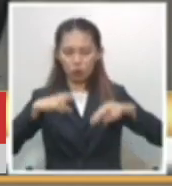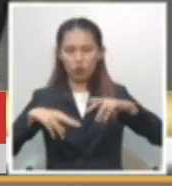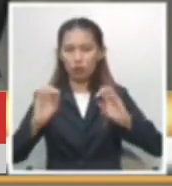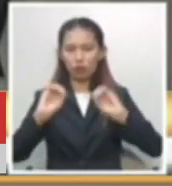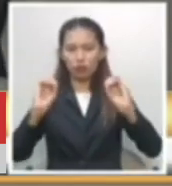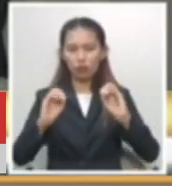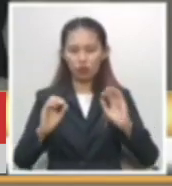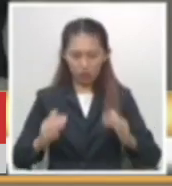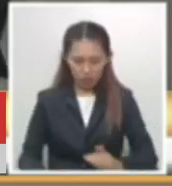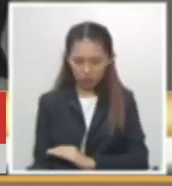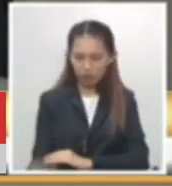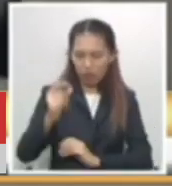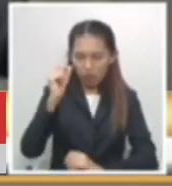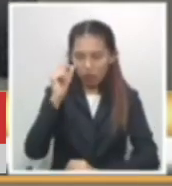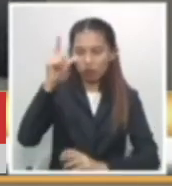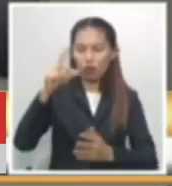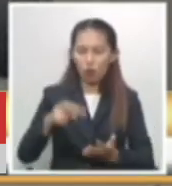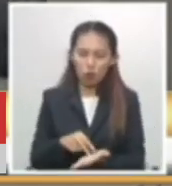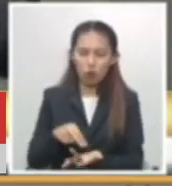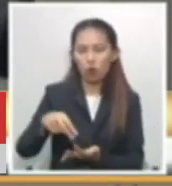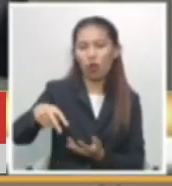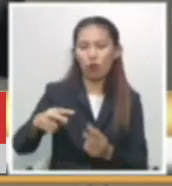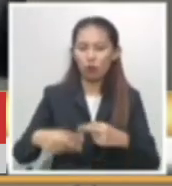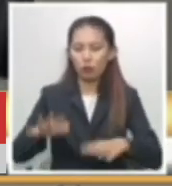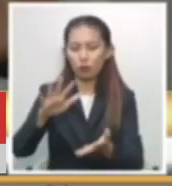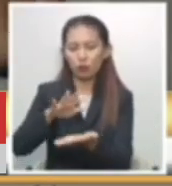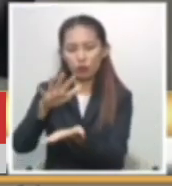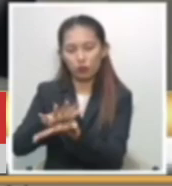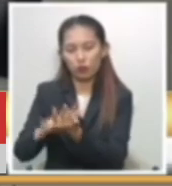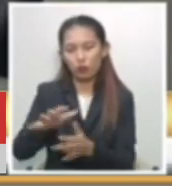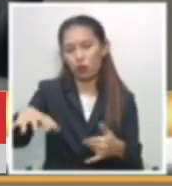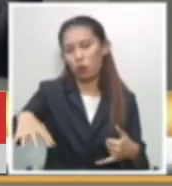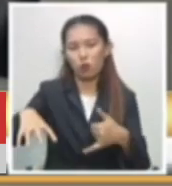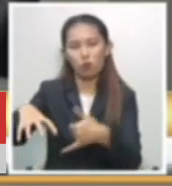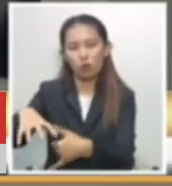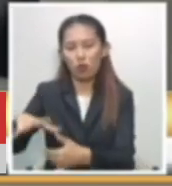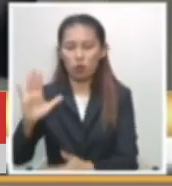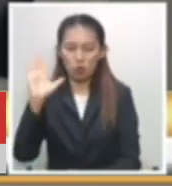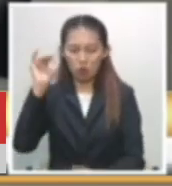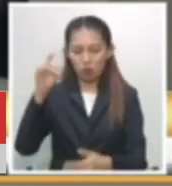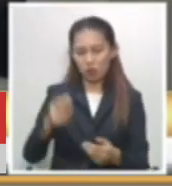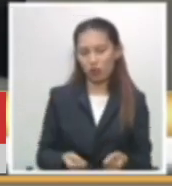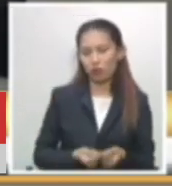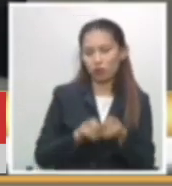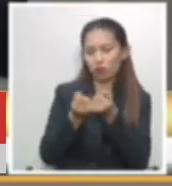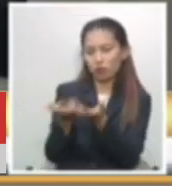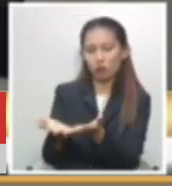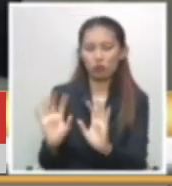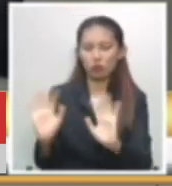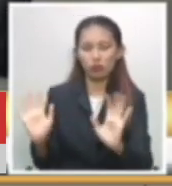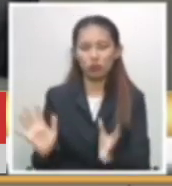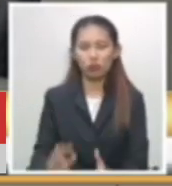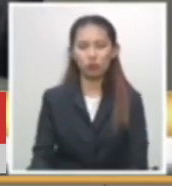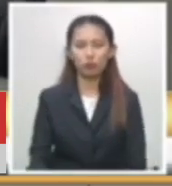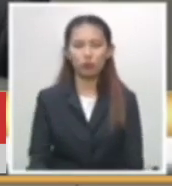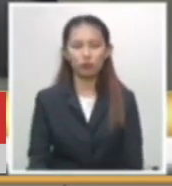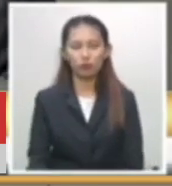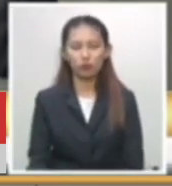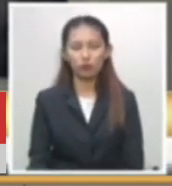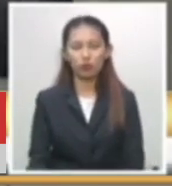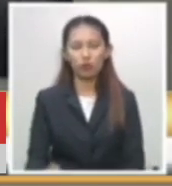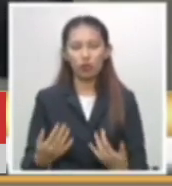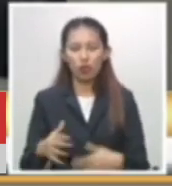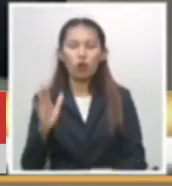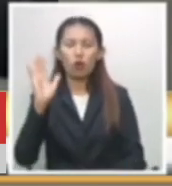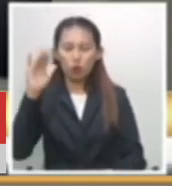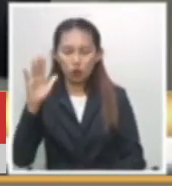ช้าขึ้นมาเขาดูแลตัวเองแล้ววิ่งไปโรงเรียนพ่อแม่ไม่ต้องไปส่งขึ้นรถเสร็จแล้วพอเลิกโรงเรียนเขากลับม